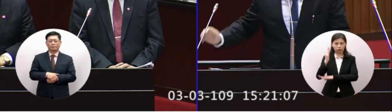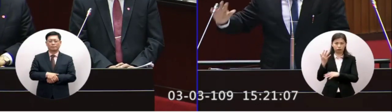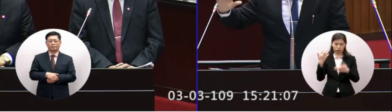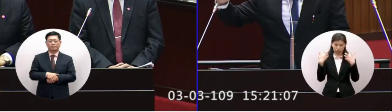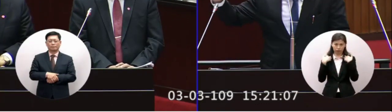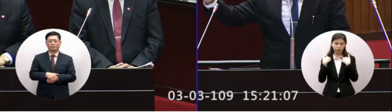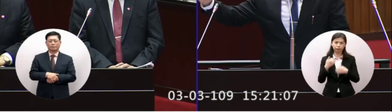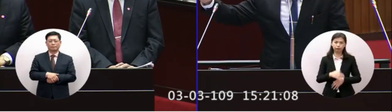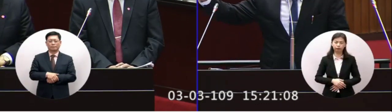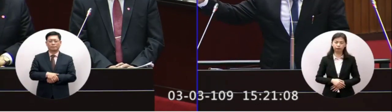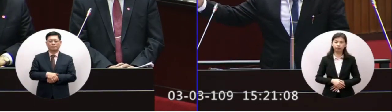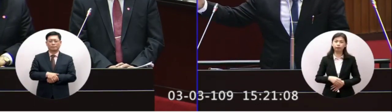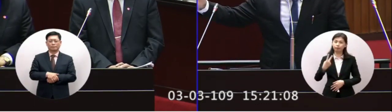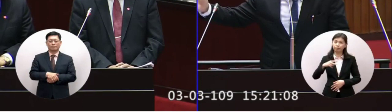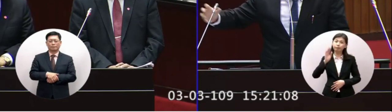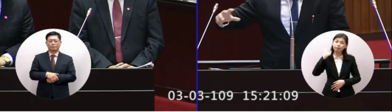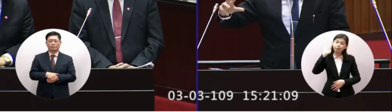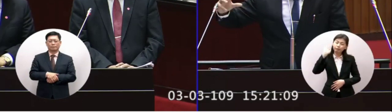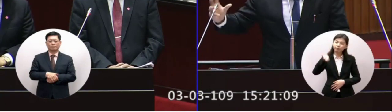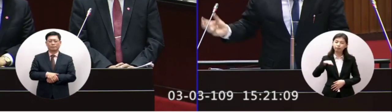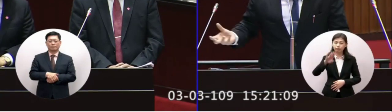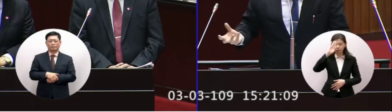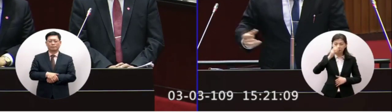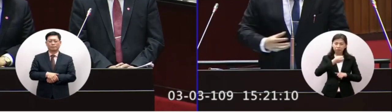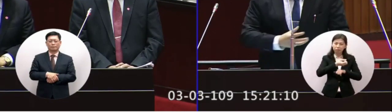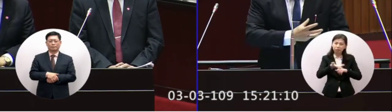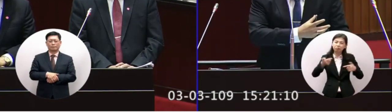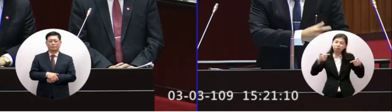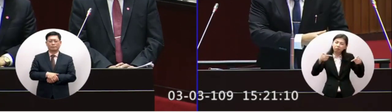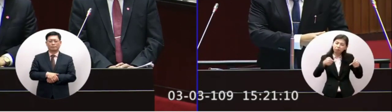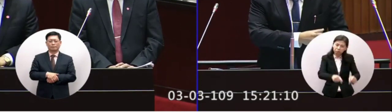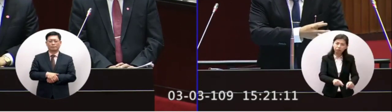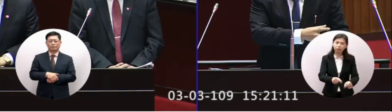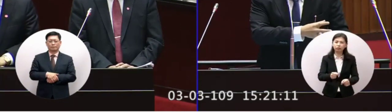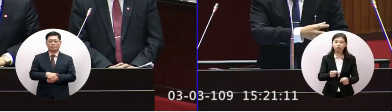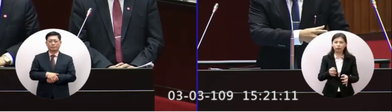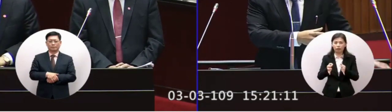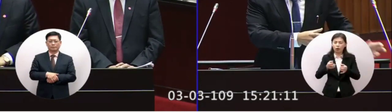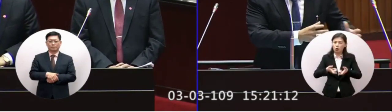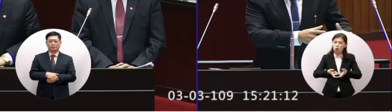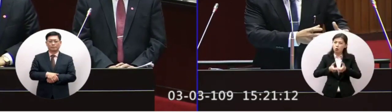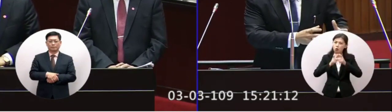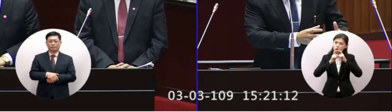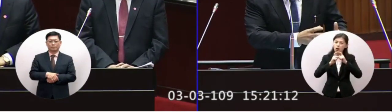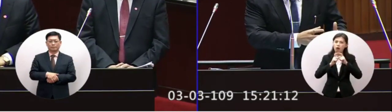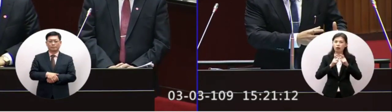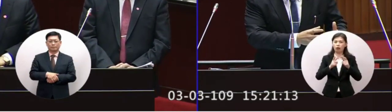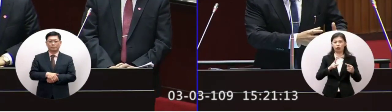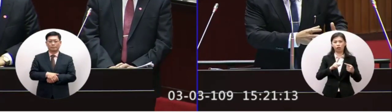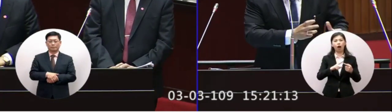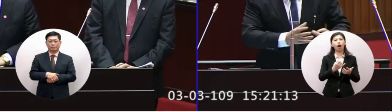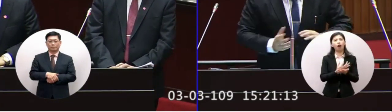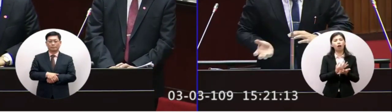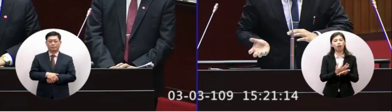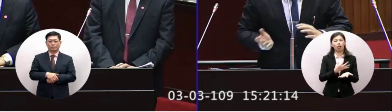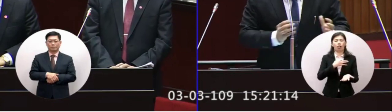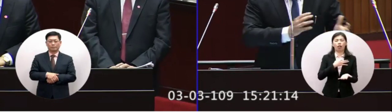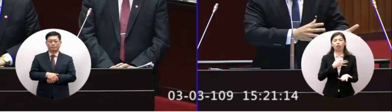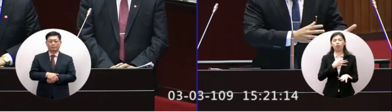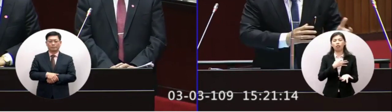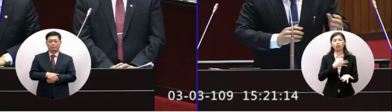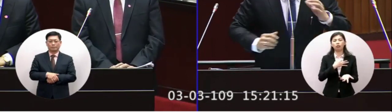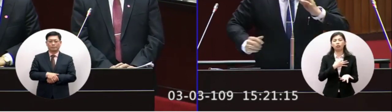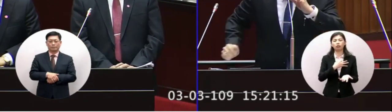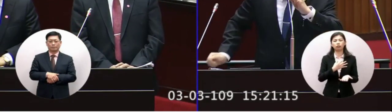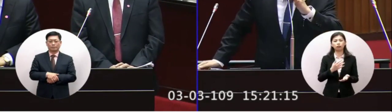部分就是说当景气回春疫情过去之后，这个部分他可能旅游业这边就会出现人力短缺的缺口，这部分